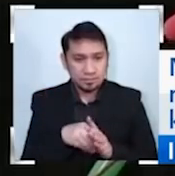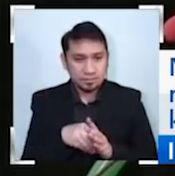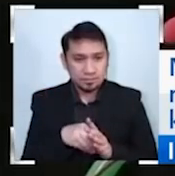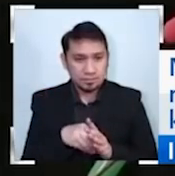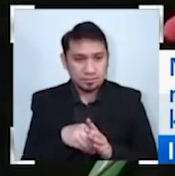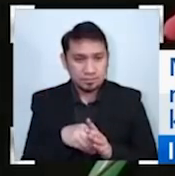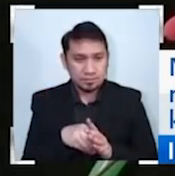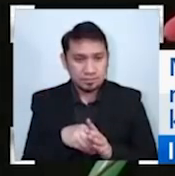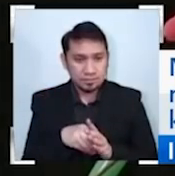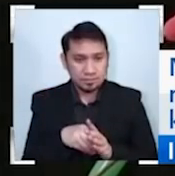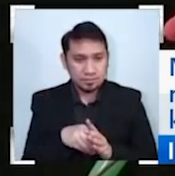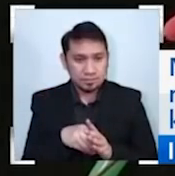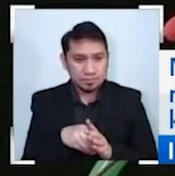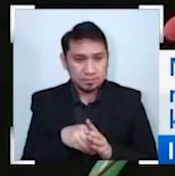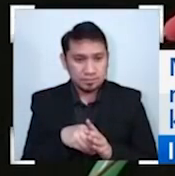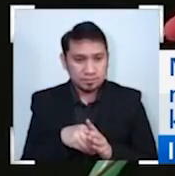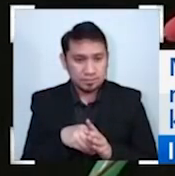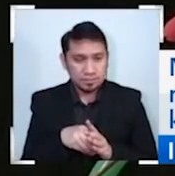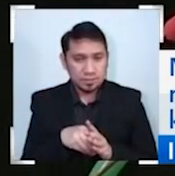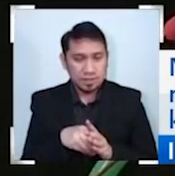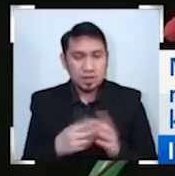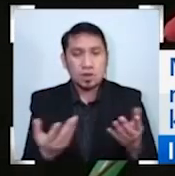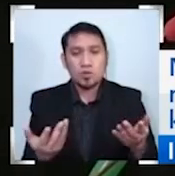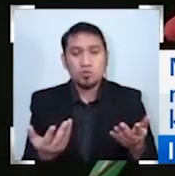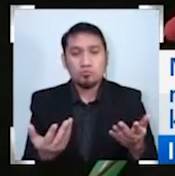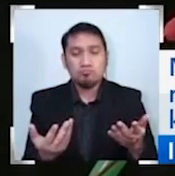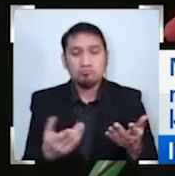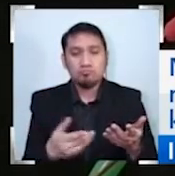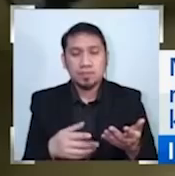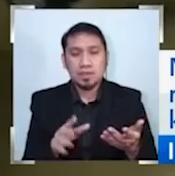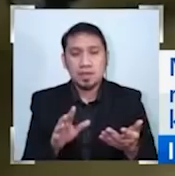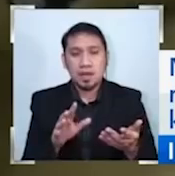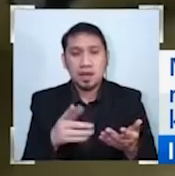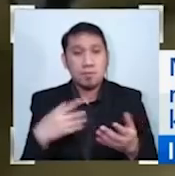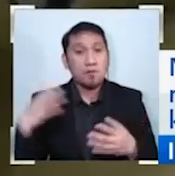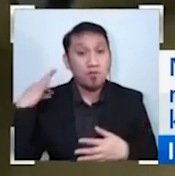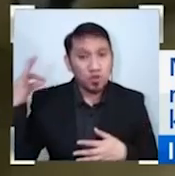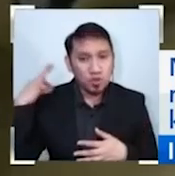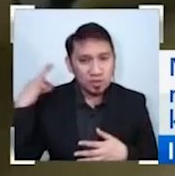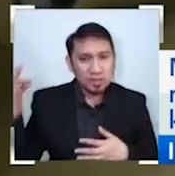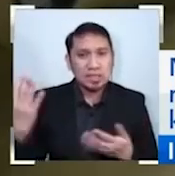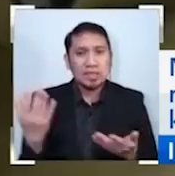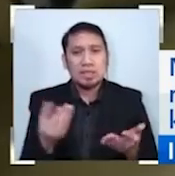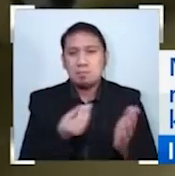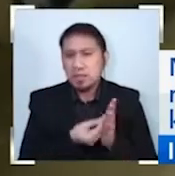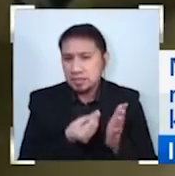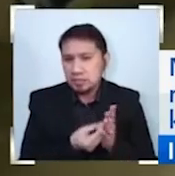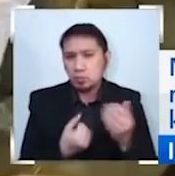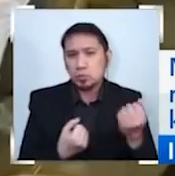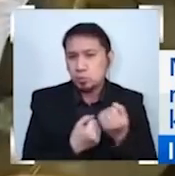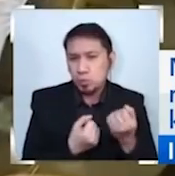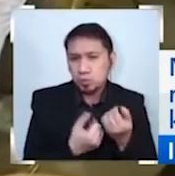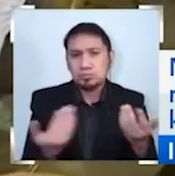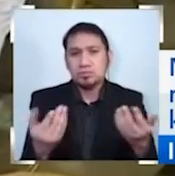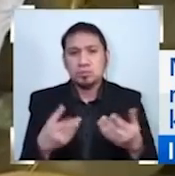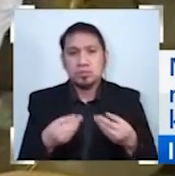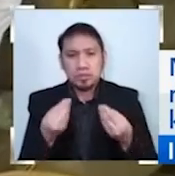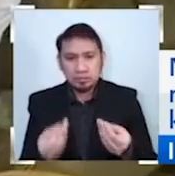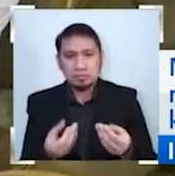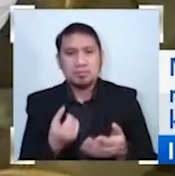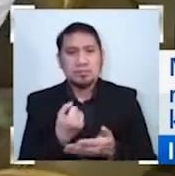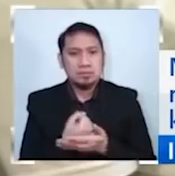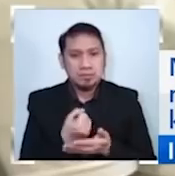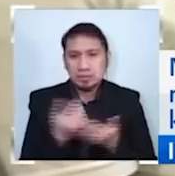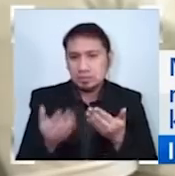yung honorarium ng ating mga volunteers. Nangako rin siyang aayusin ang serbisyong medikal at pagtutuunan